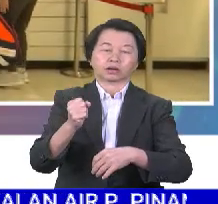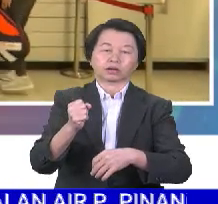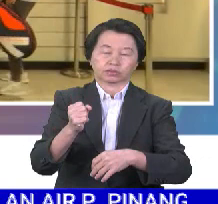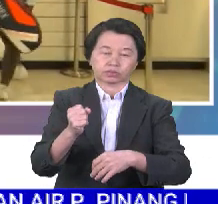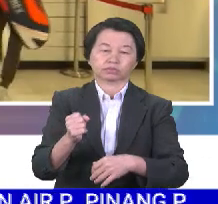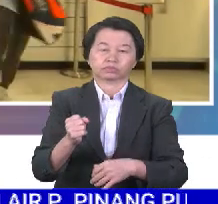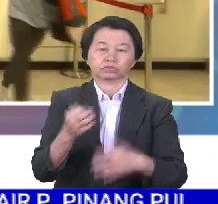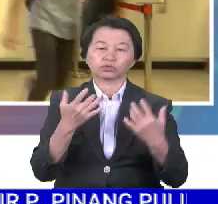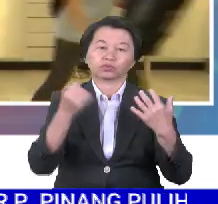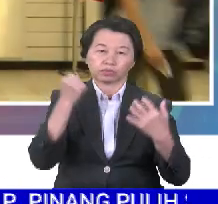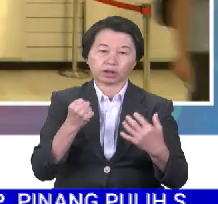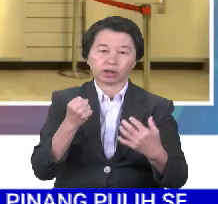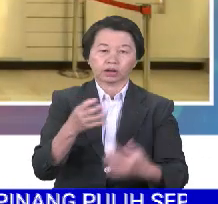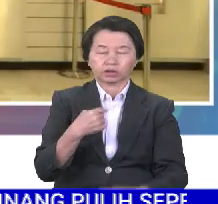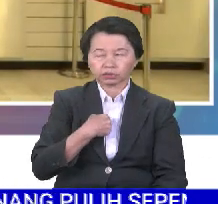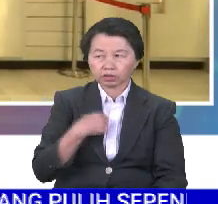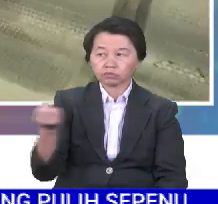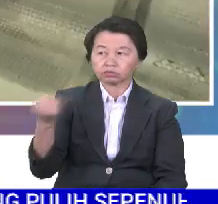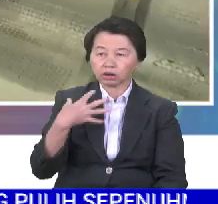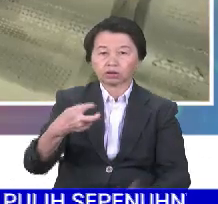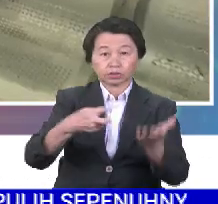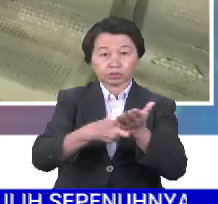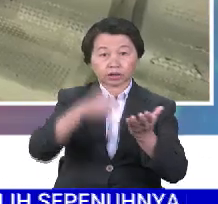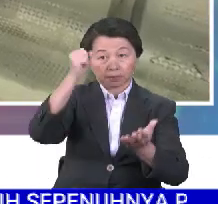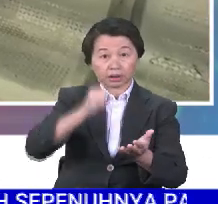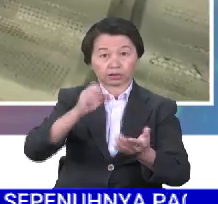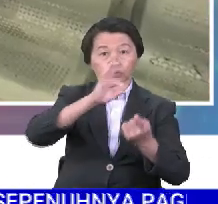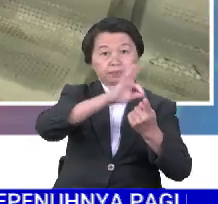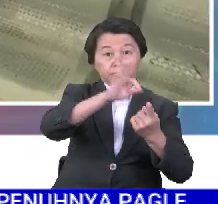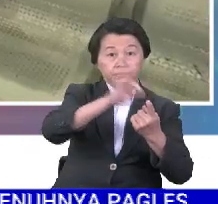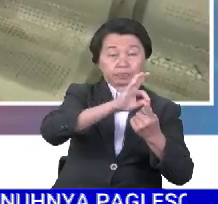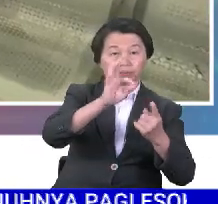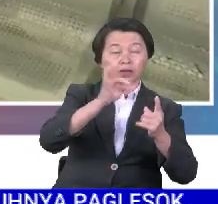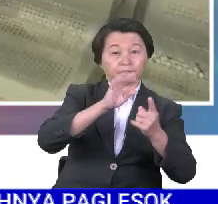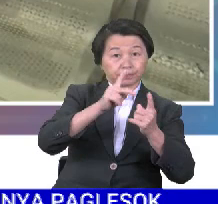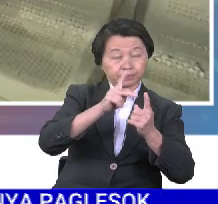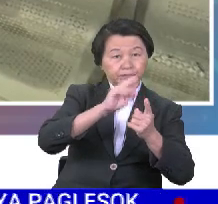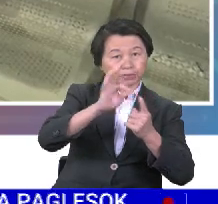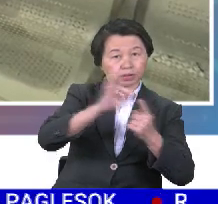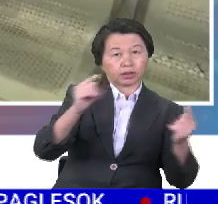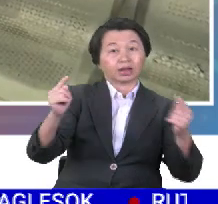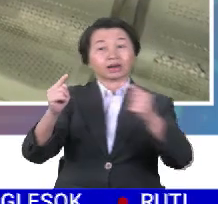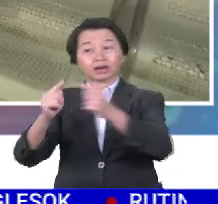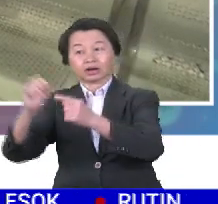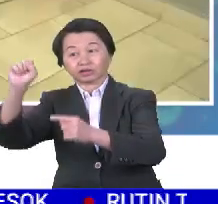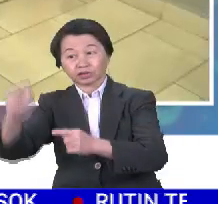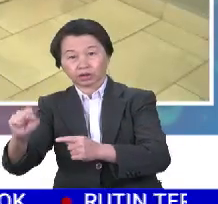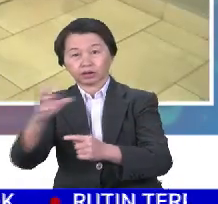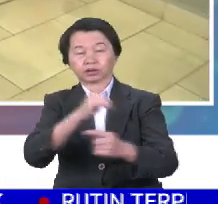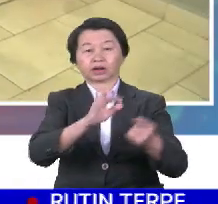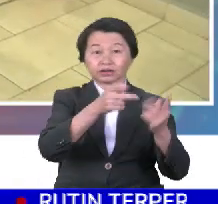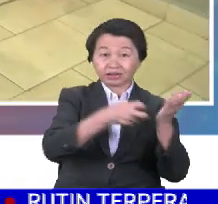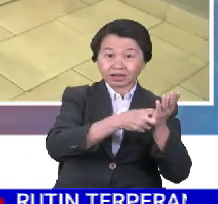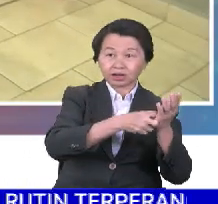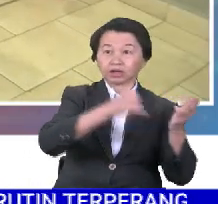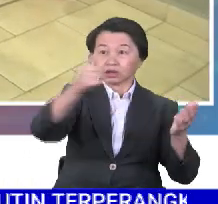juga saya juga difahamkan tiket bas dari Pulau Pinang menghala ke selatan dan pantai timur